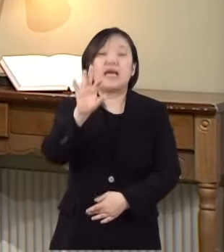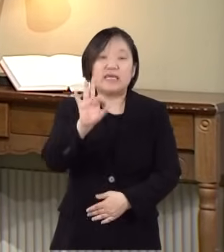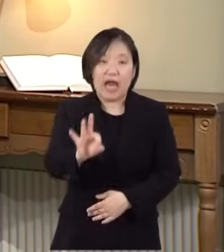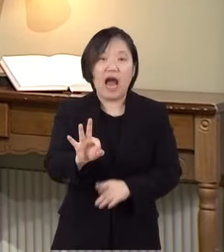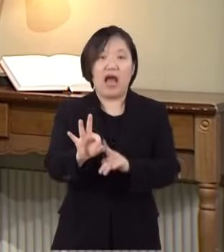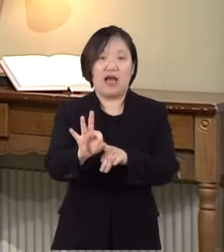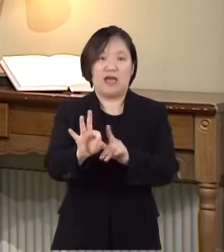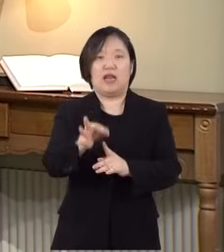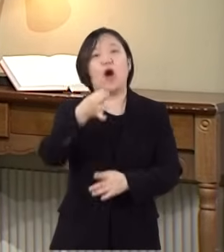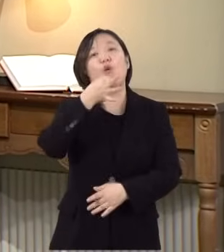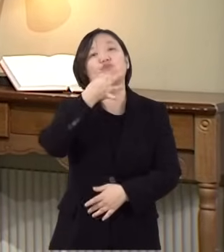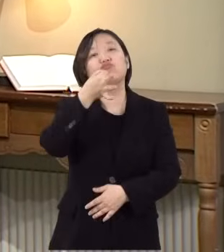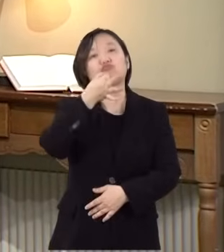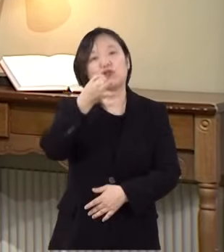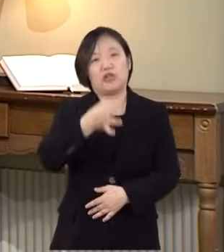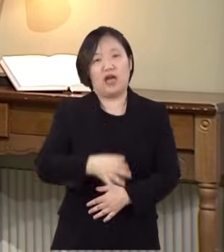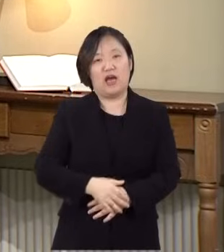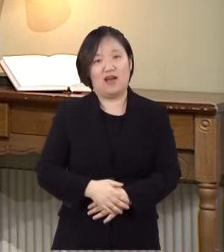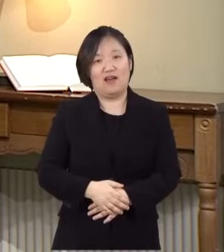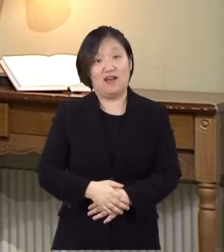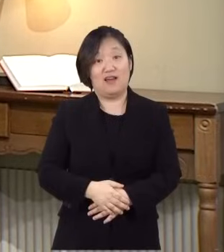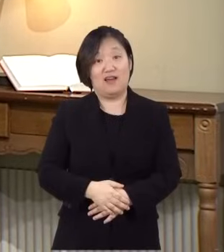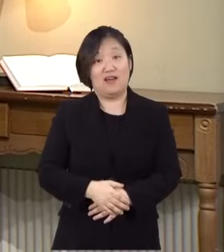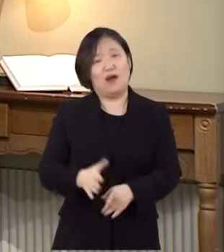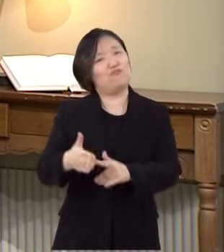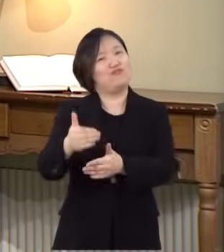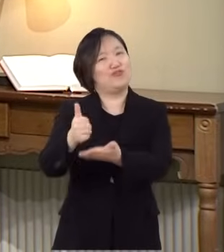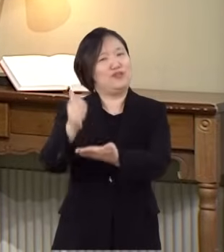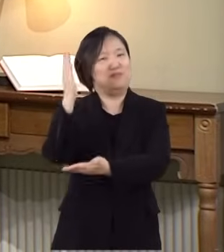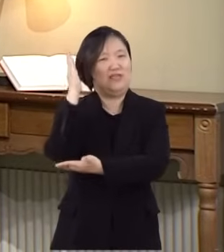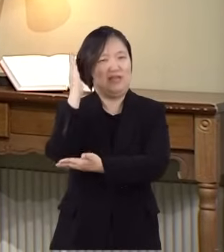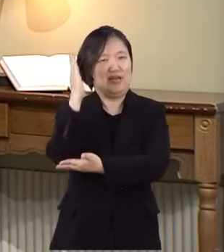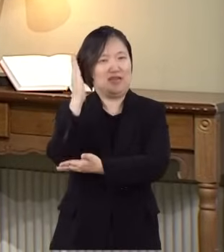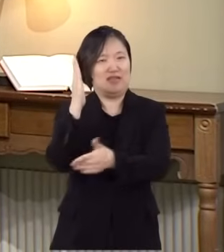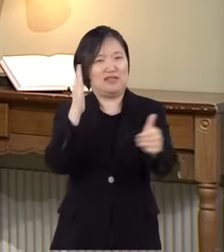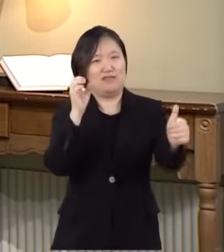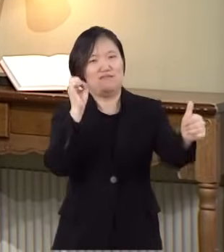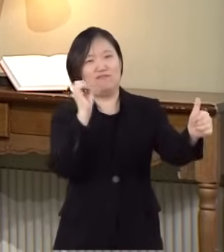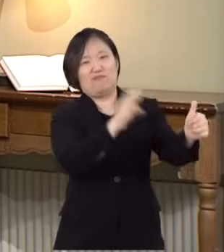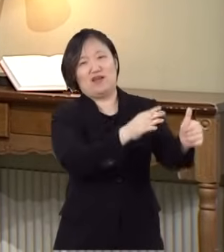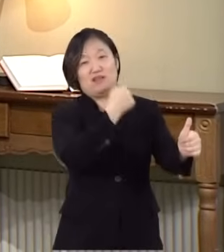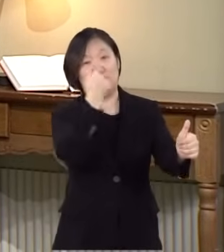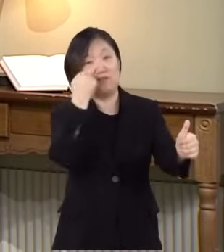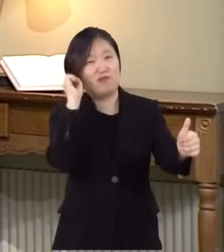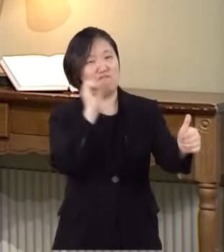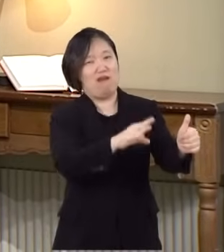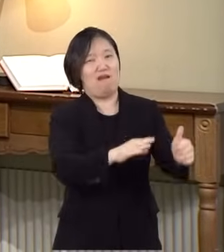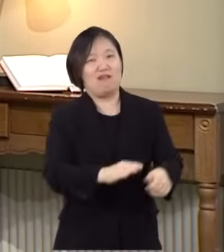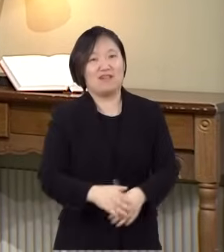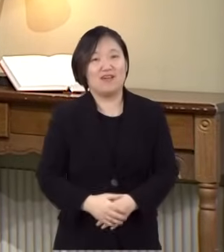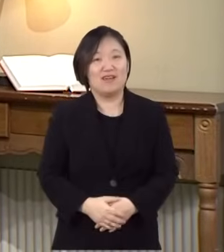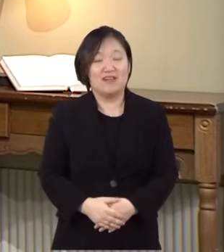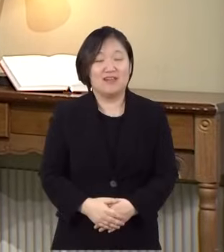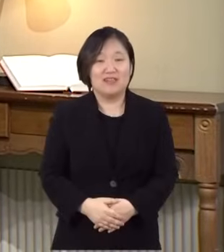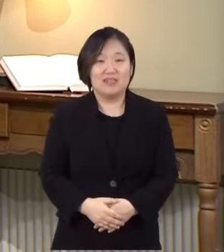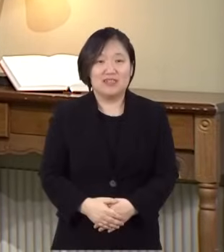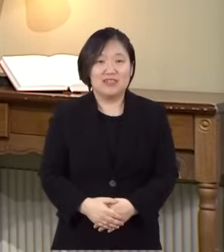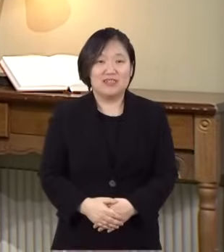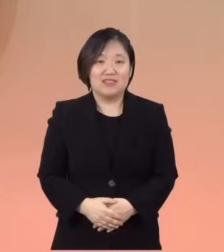함향이라고 이름 불리게 되리라라고 부처님께서 증명을